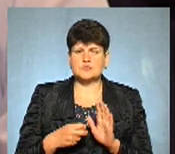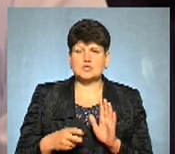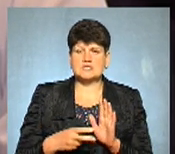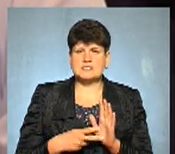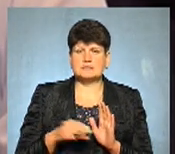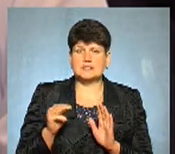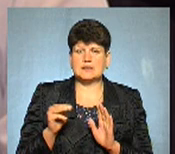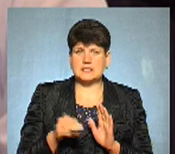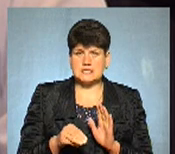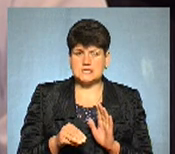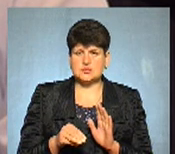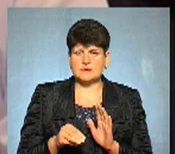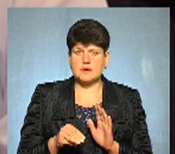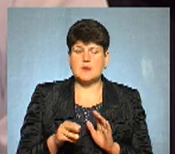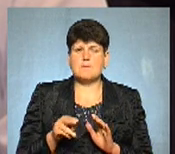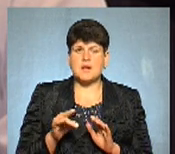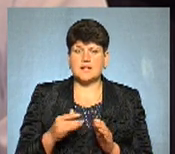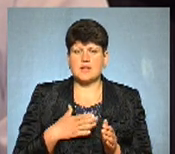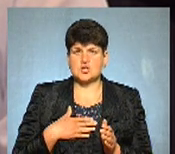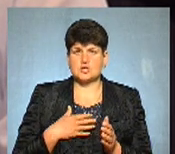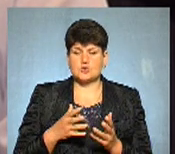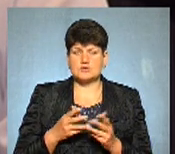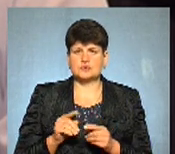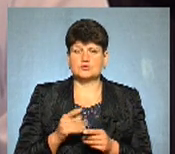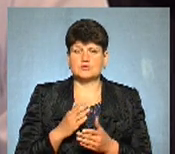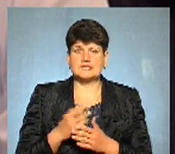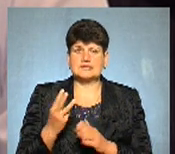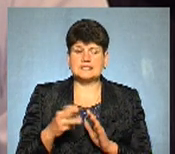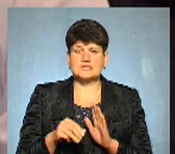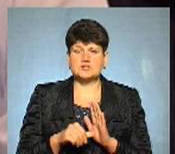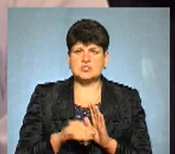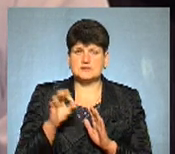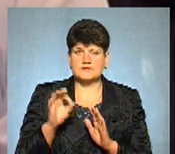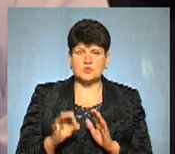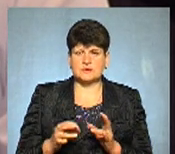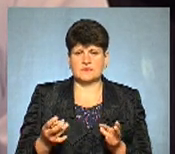13 700 000. При наших підрахунках, що складає 36%